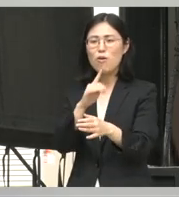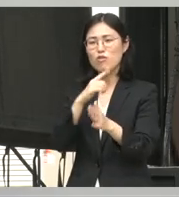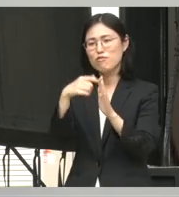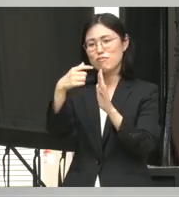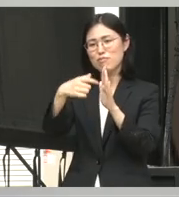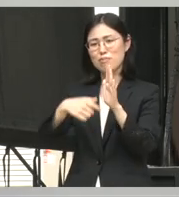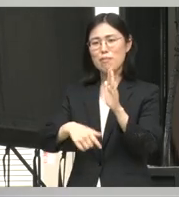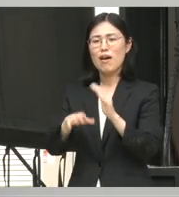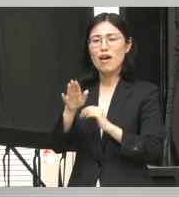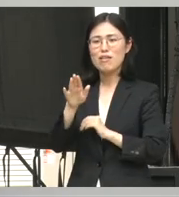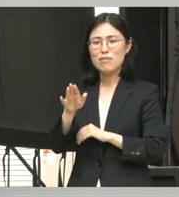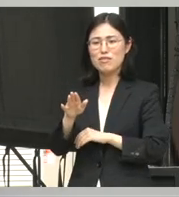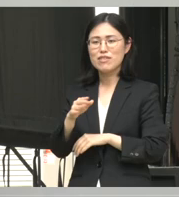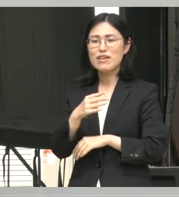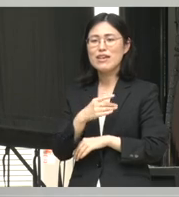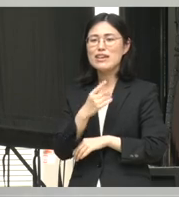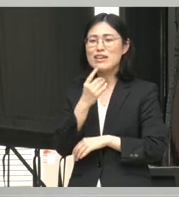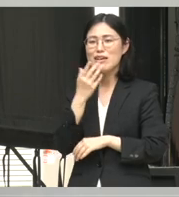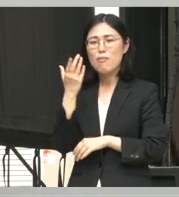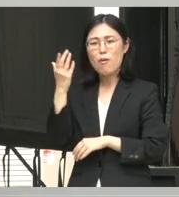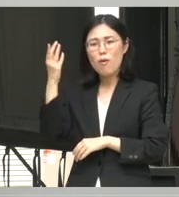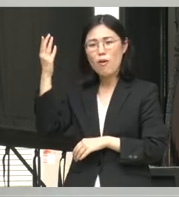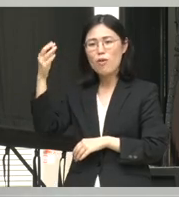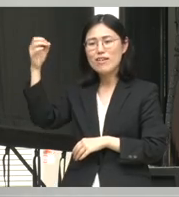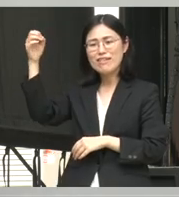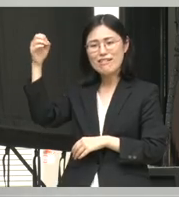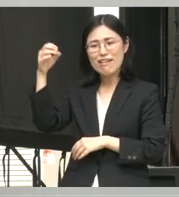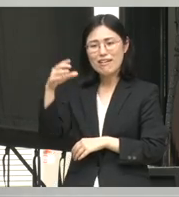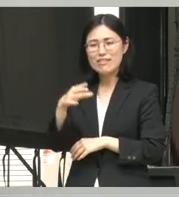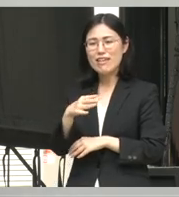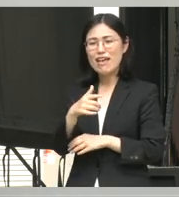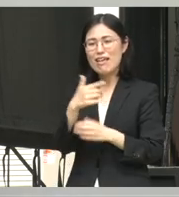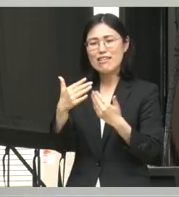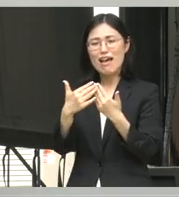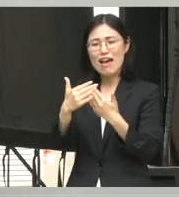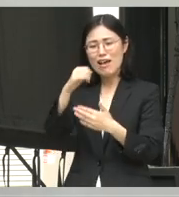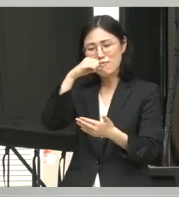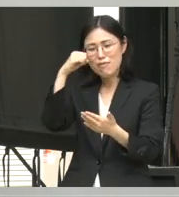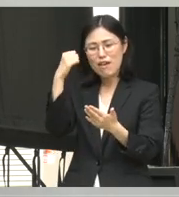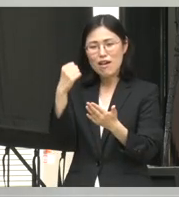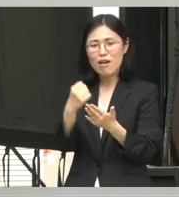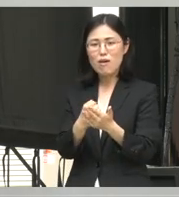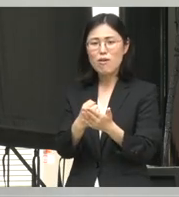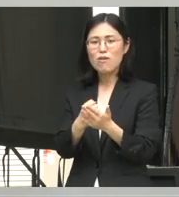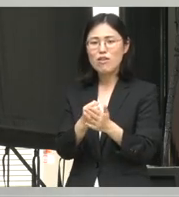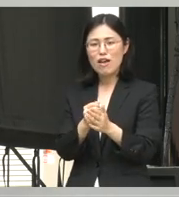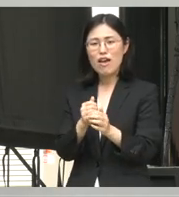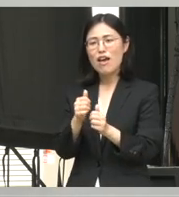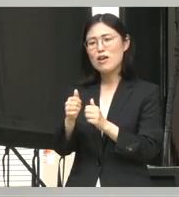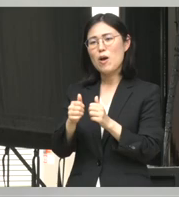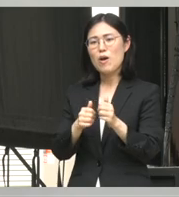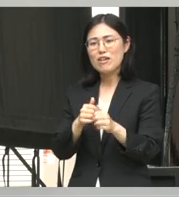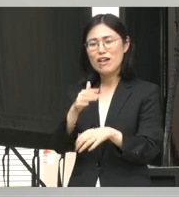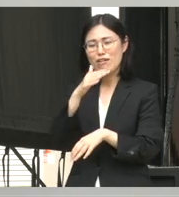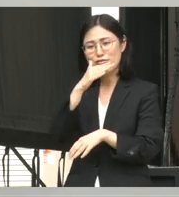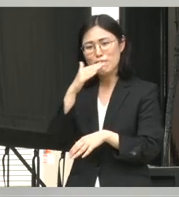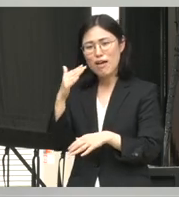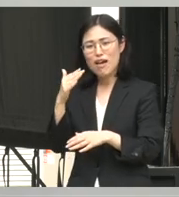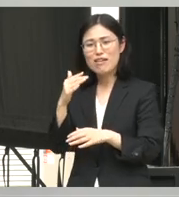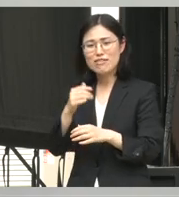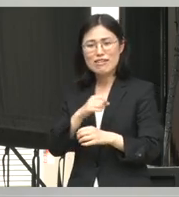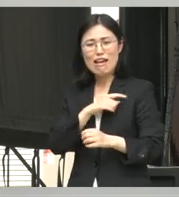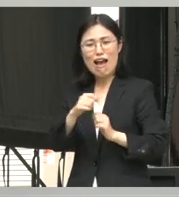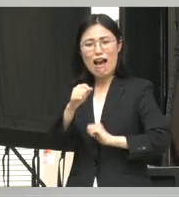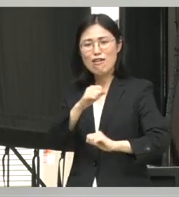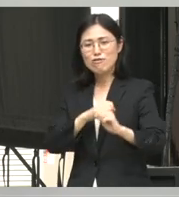いが希望の光となって、大会の成功、競技者の素晴らしい活躍を照らしてくれることを